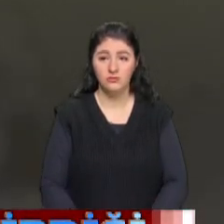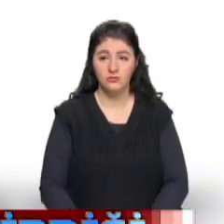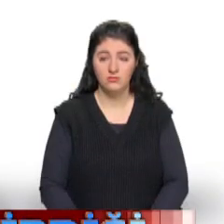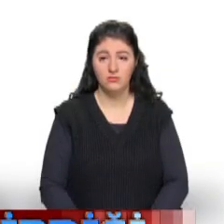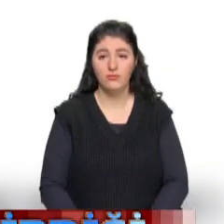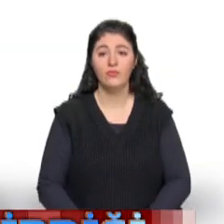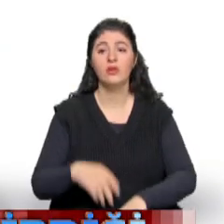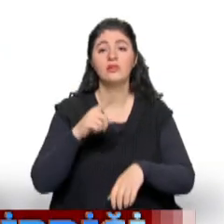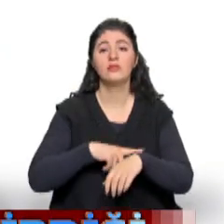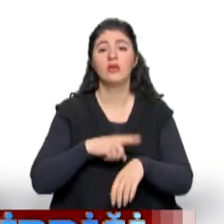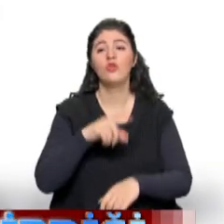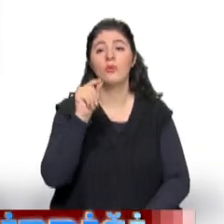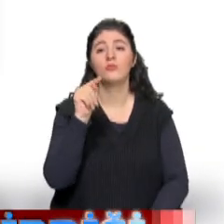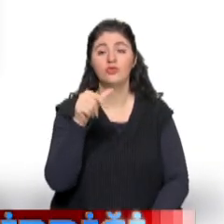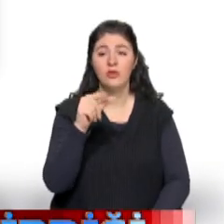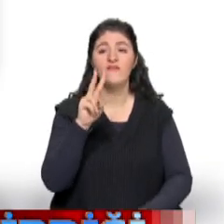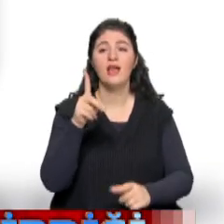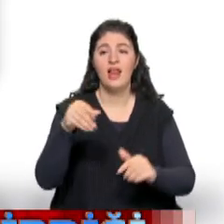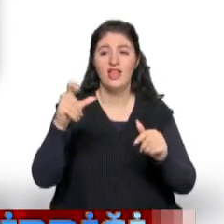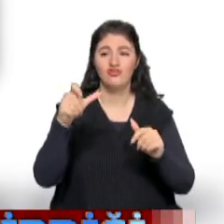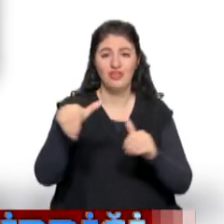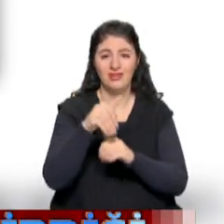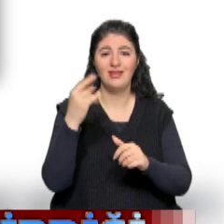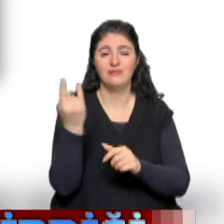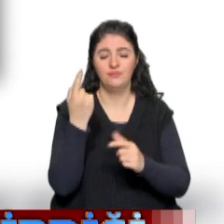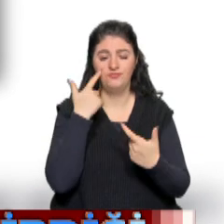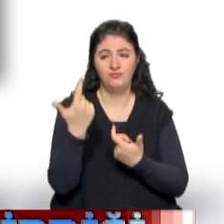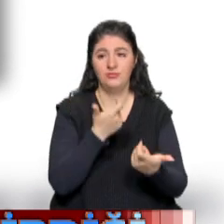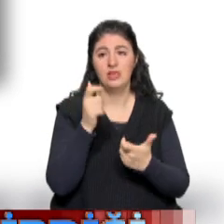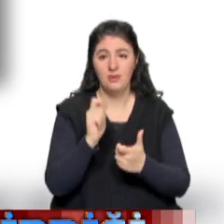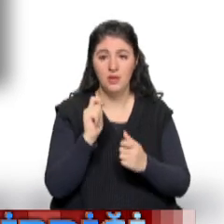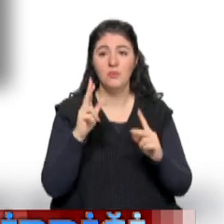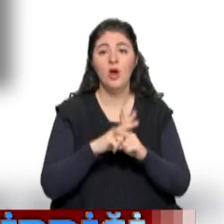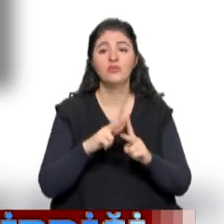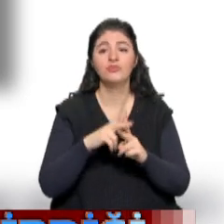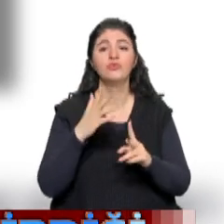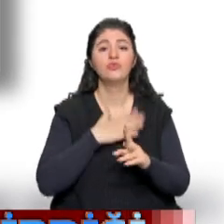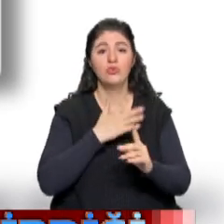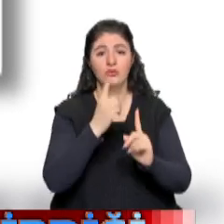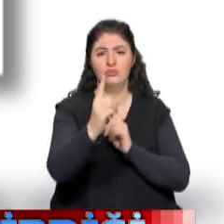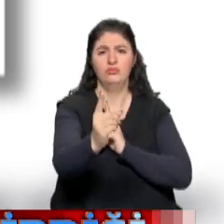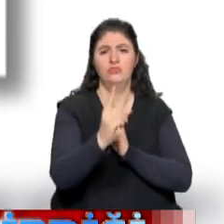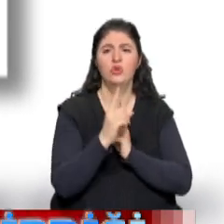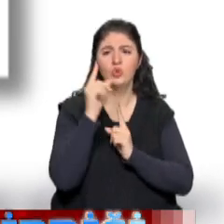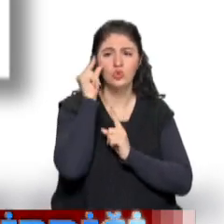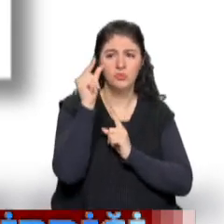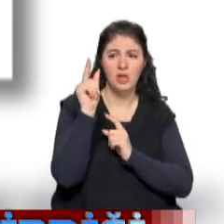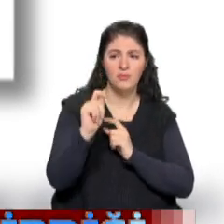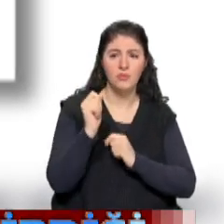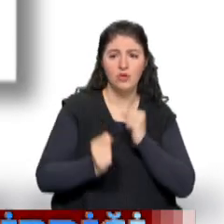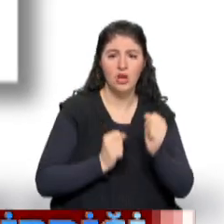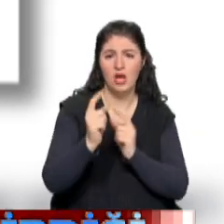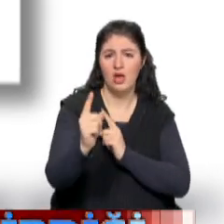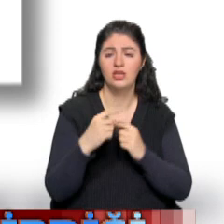saat 23.30'da vekaletler Caddesi'nde devriye görevi yapan polisimizin üzerine doğru şüpheli hareketlerde bulunup